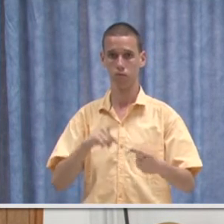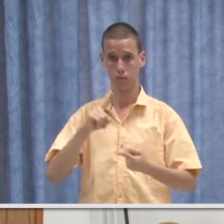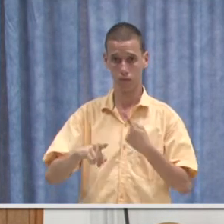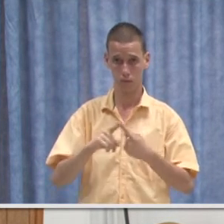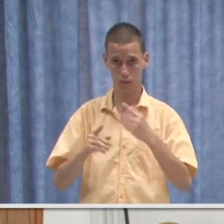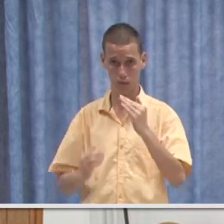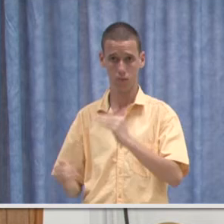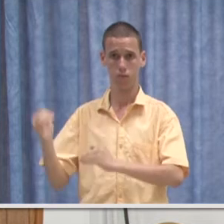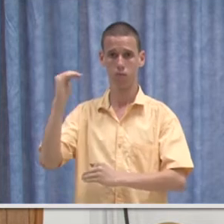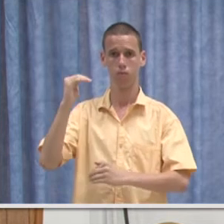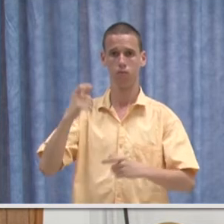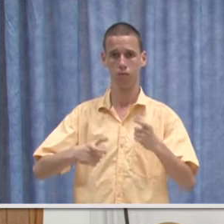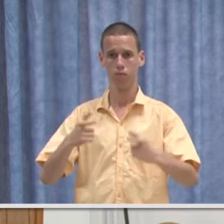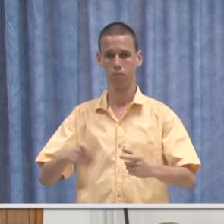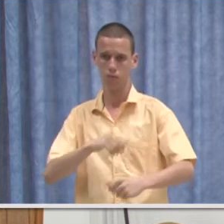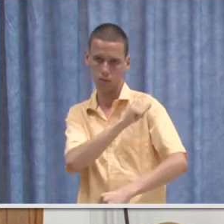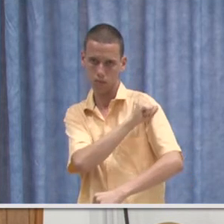et